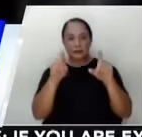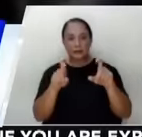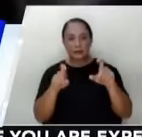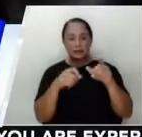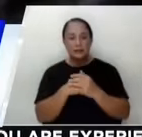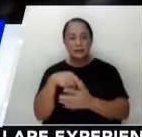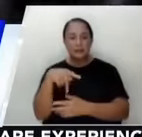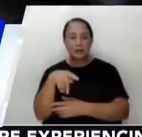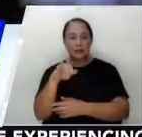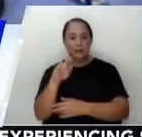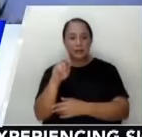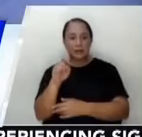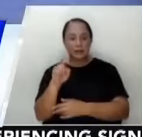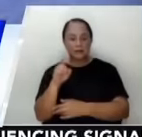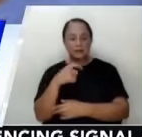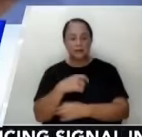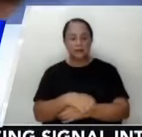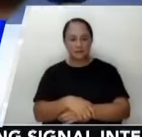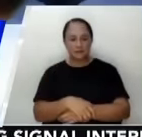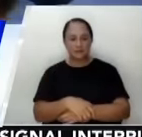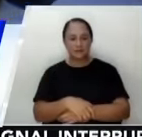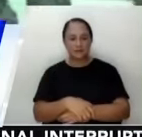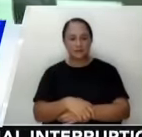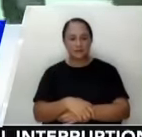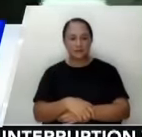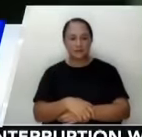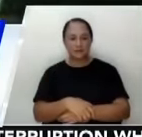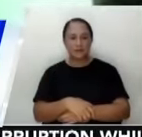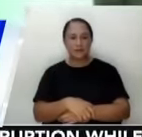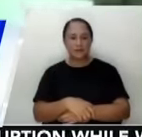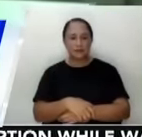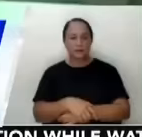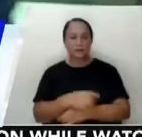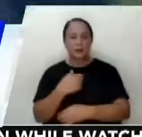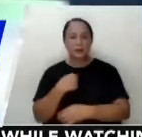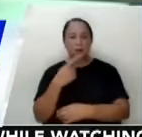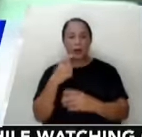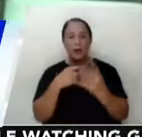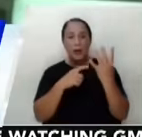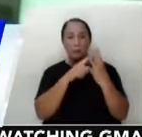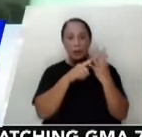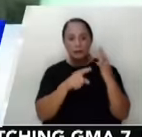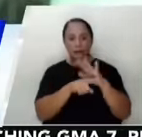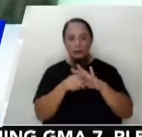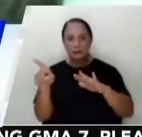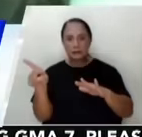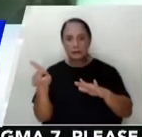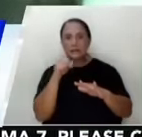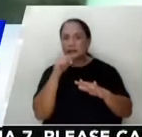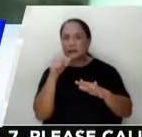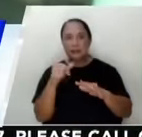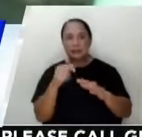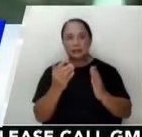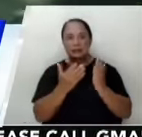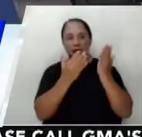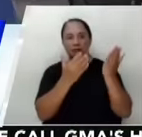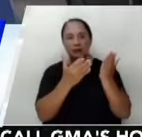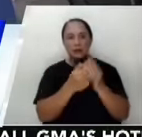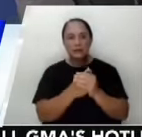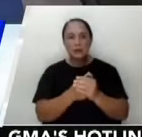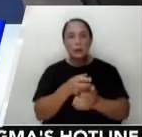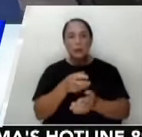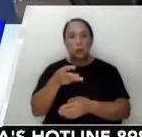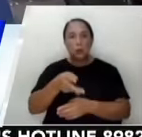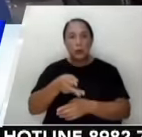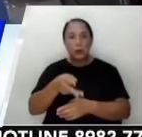o Paranaque Integrated Terminal Exchange kahapon. Tumakas kasi ang 4 at hindi nagpasa ng sample ng kanilang ihi.